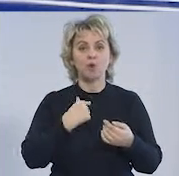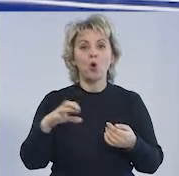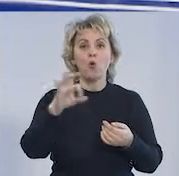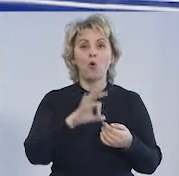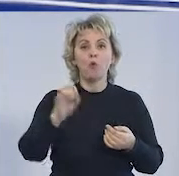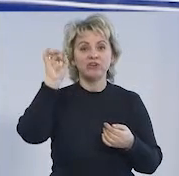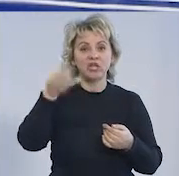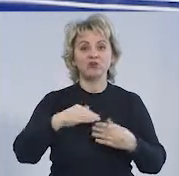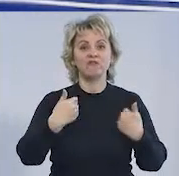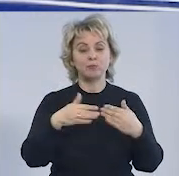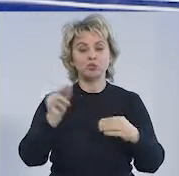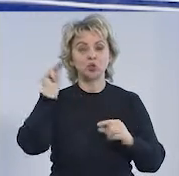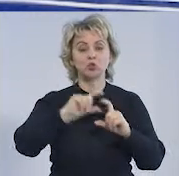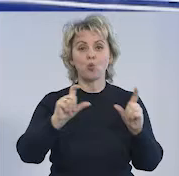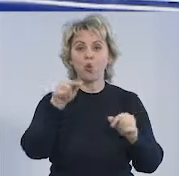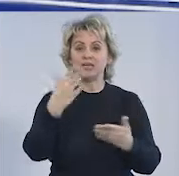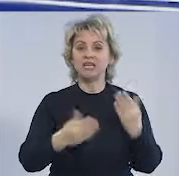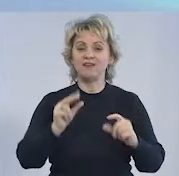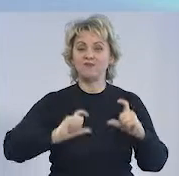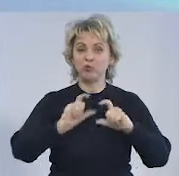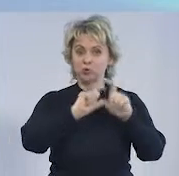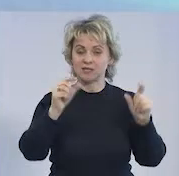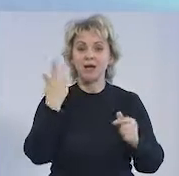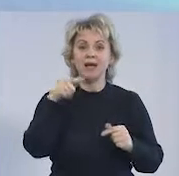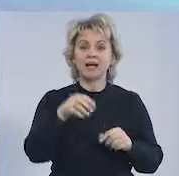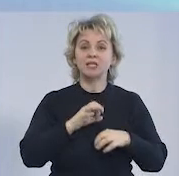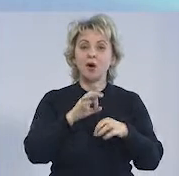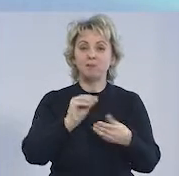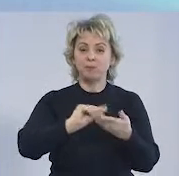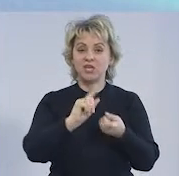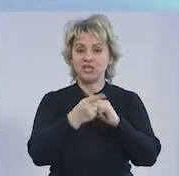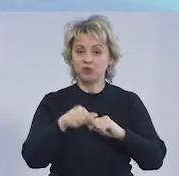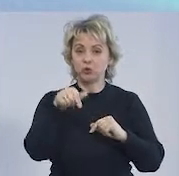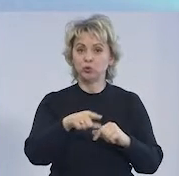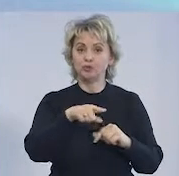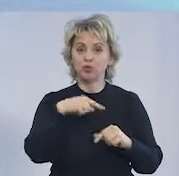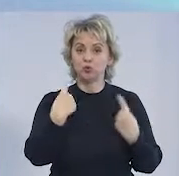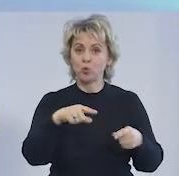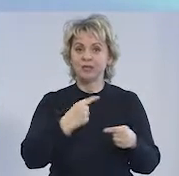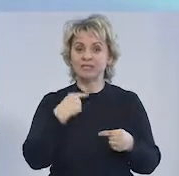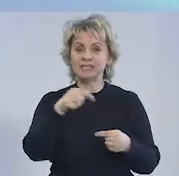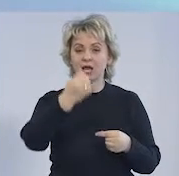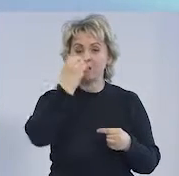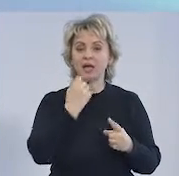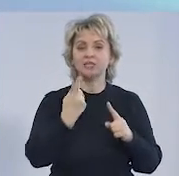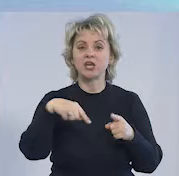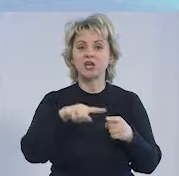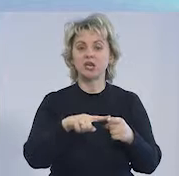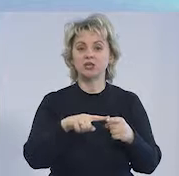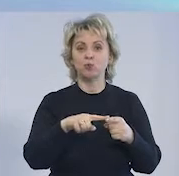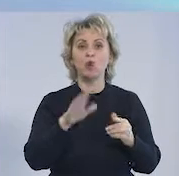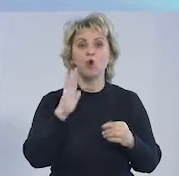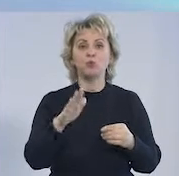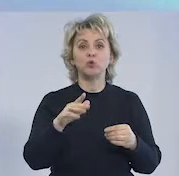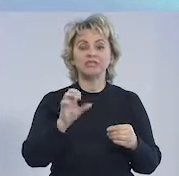о выдающемся выпускнике школы или вуза, когда они переведут эту статью на иностранный язык и благодаря этому